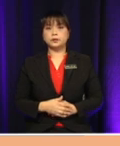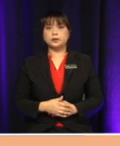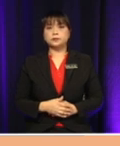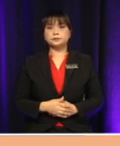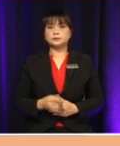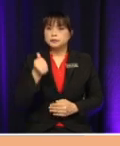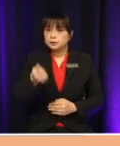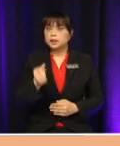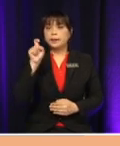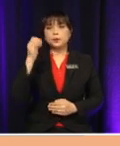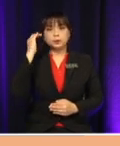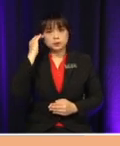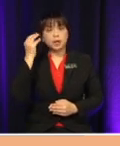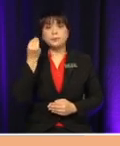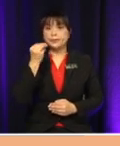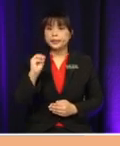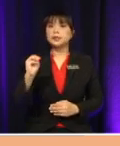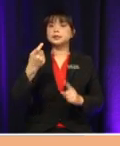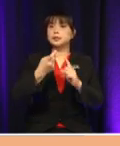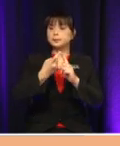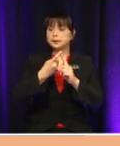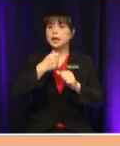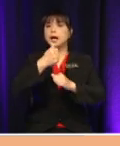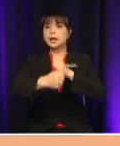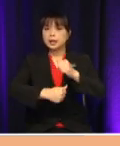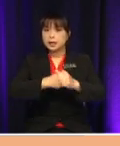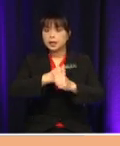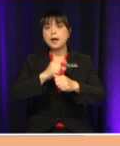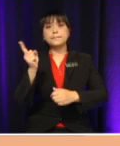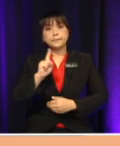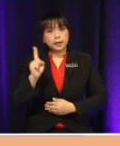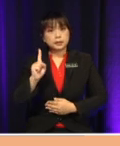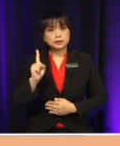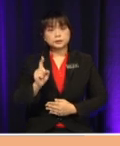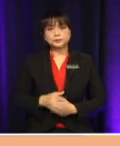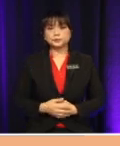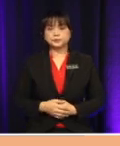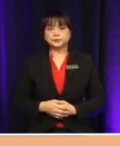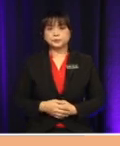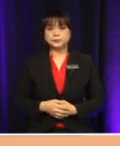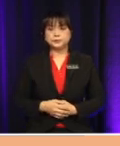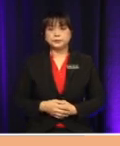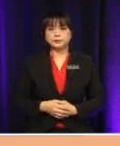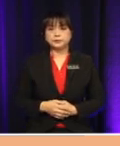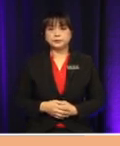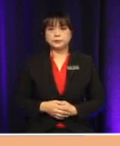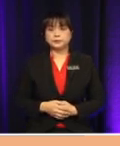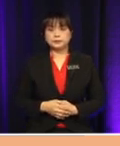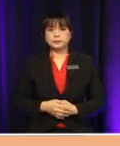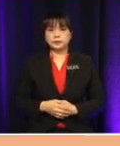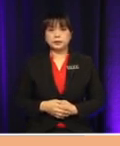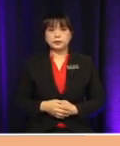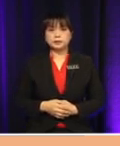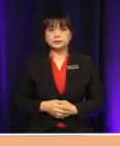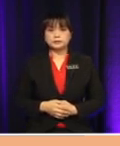perlu tahu mereka ini daripada Kingdom mana Oke art adalah Funky Oke ramai juga murid-murid saya bagi Apabila